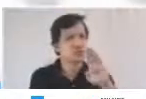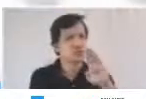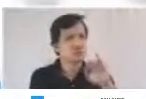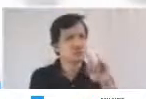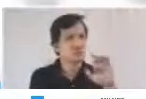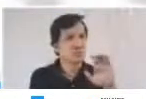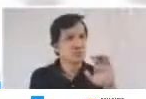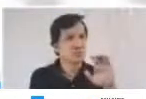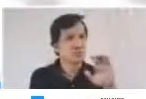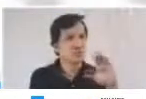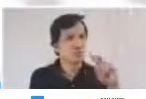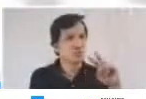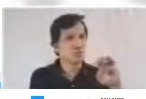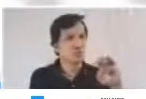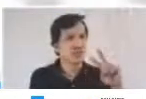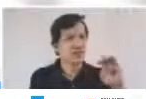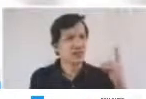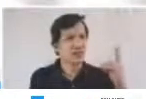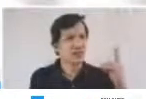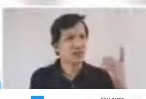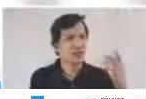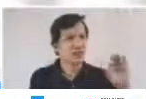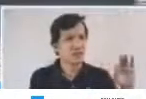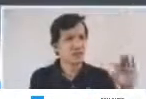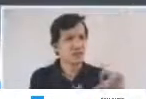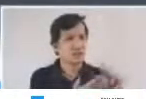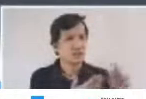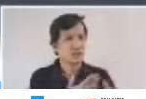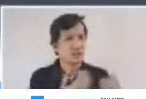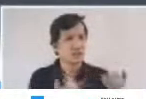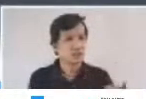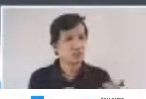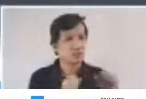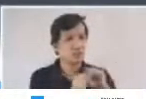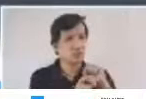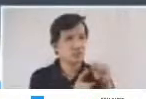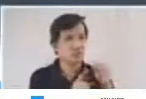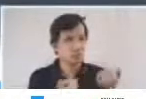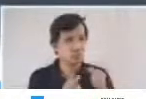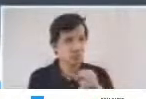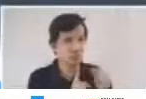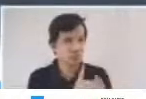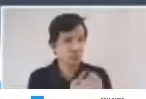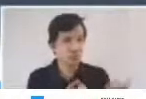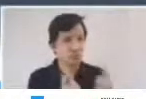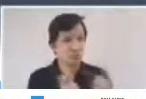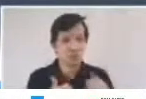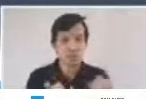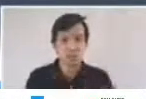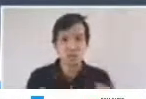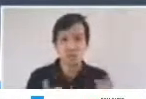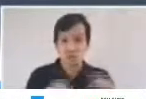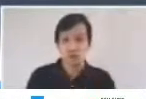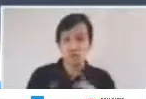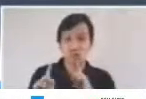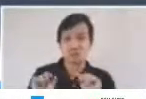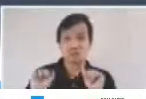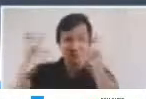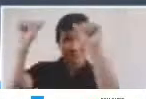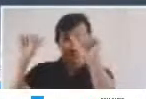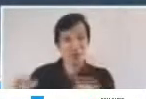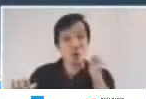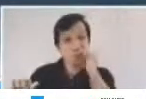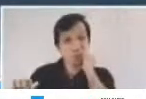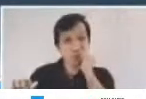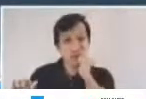po makakapag-input ang ating mga facilities ng kanilang mga detalye regarding po dun sa ating mga pasyente, at maaari